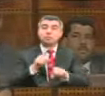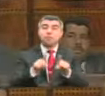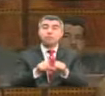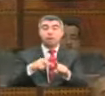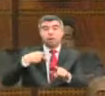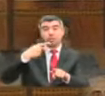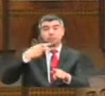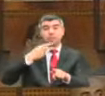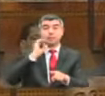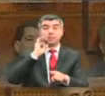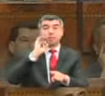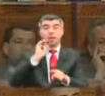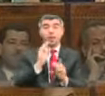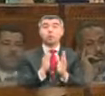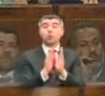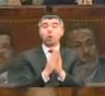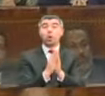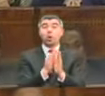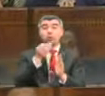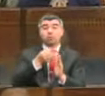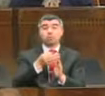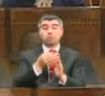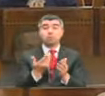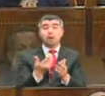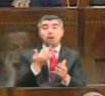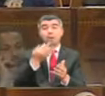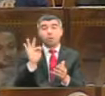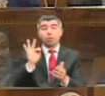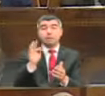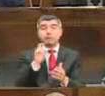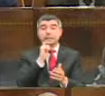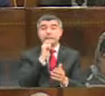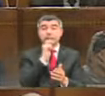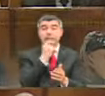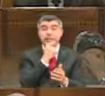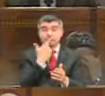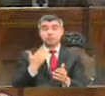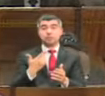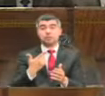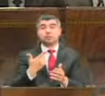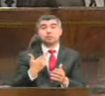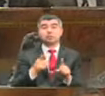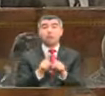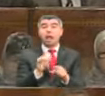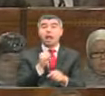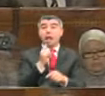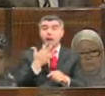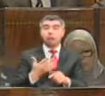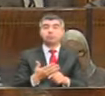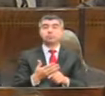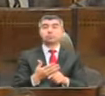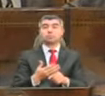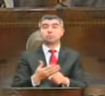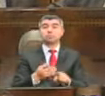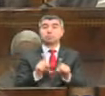الجديدة، ودعم التمكن من اللغات الأجنبية خاصة الوطنية والأجنبية، خاصة من